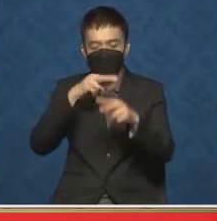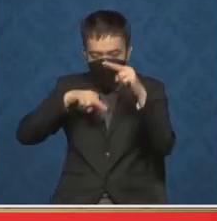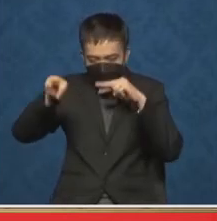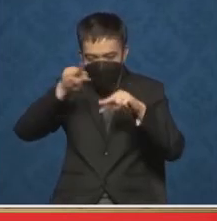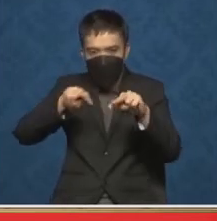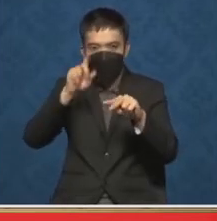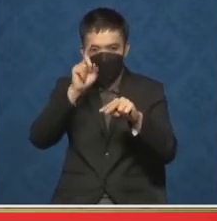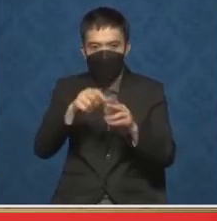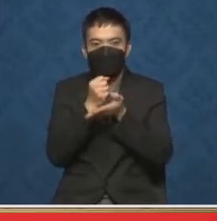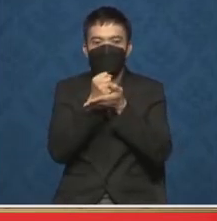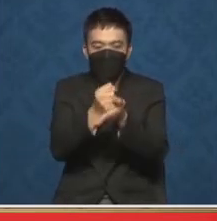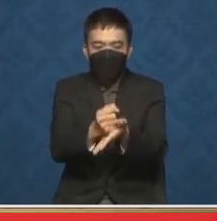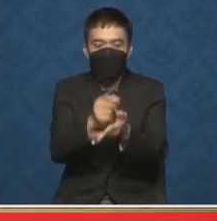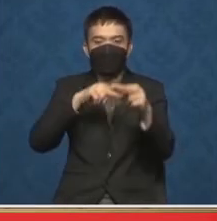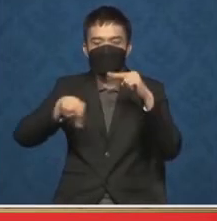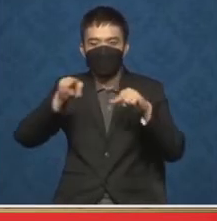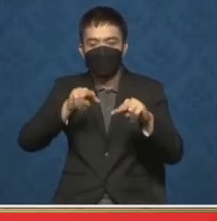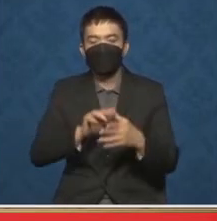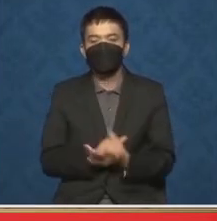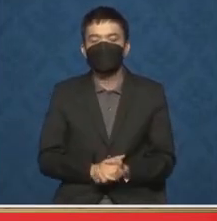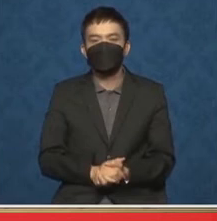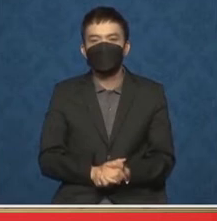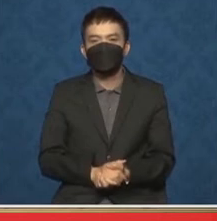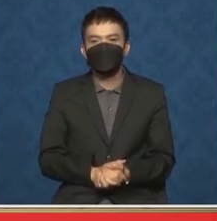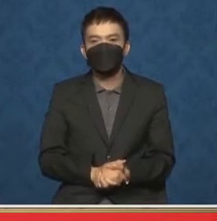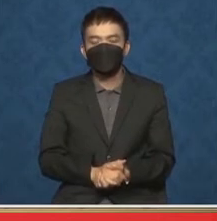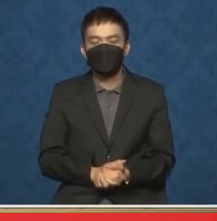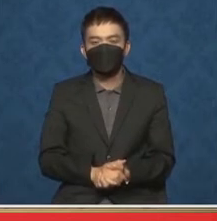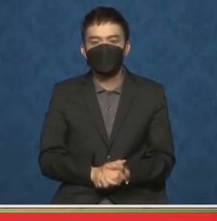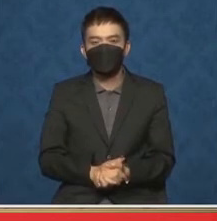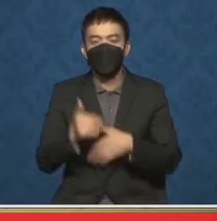องสำคญที่สุดที่ให้สำหรบอาเซีนเอง